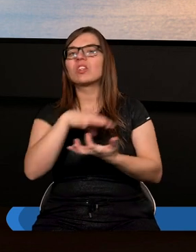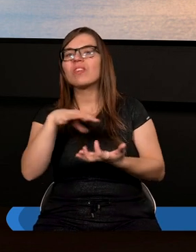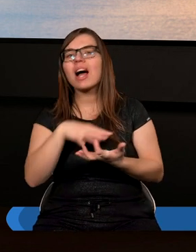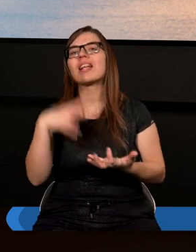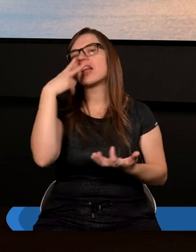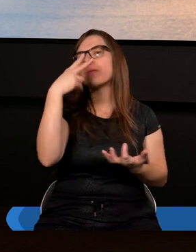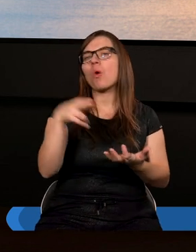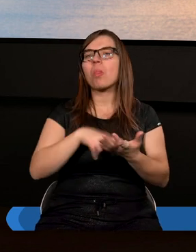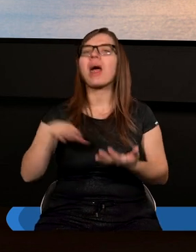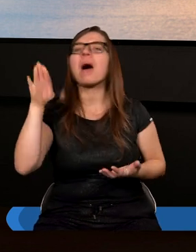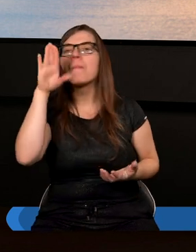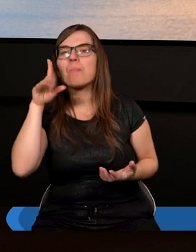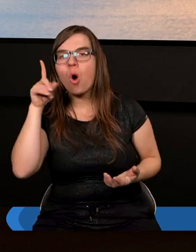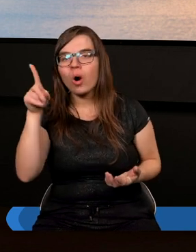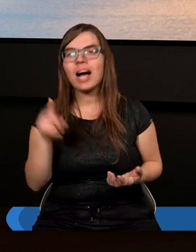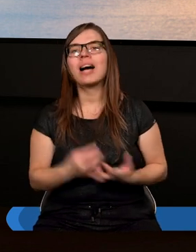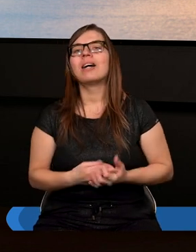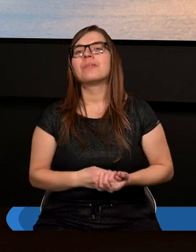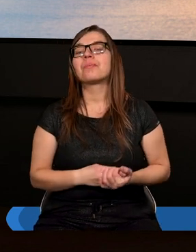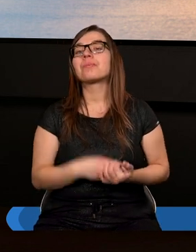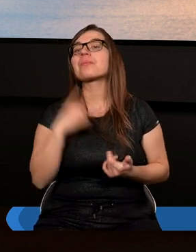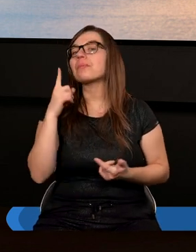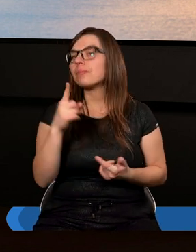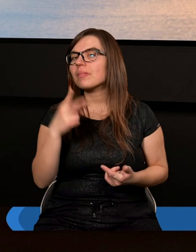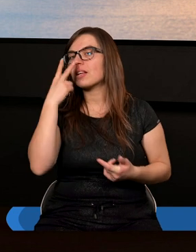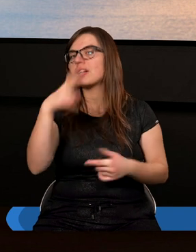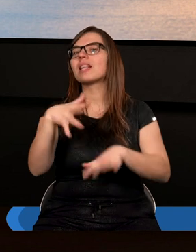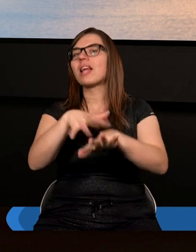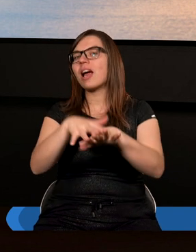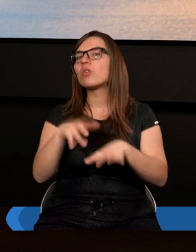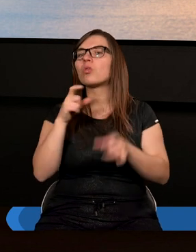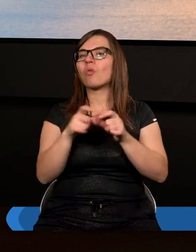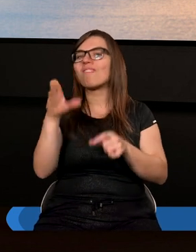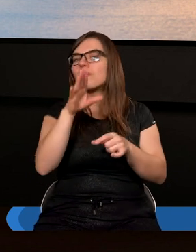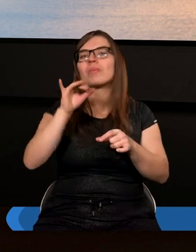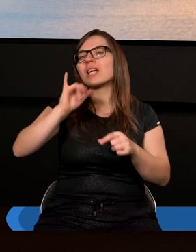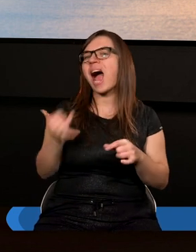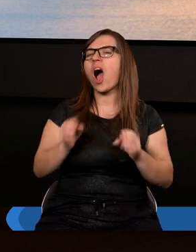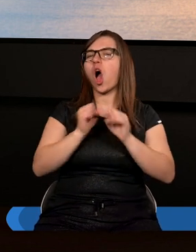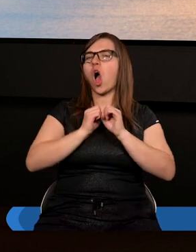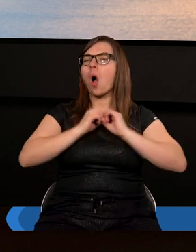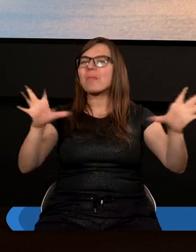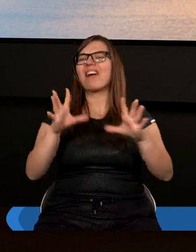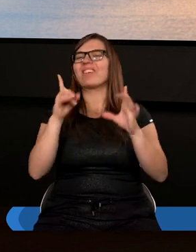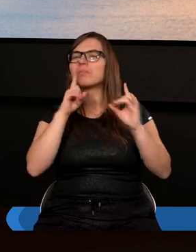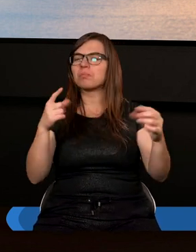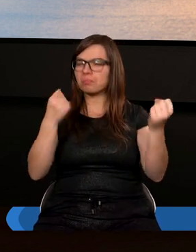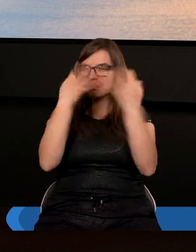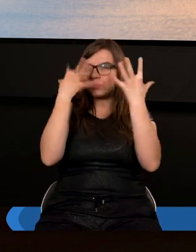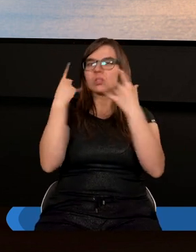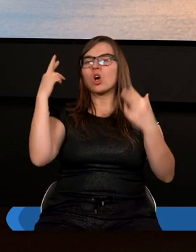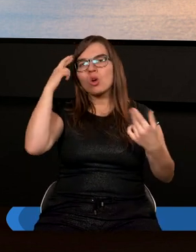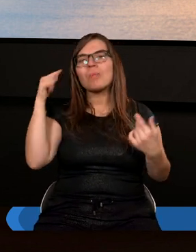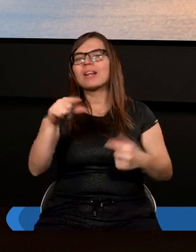spojrzenie na Boga i kiedy traktujemy Słowo Boże jako objawienie Bożej prawdy, jako